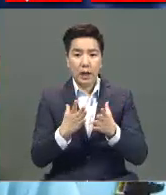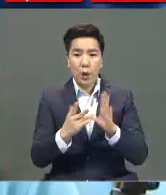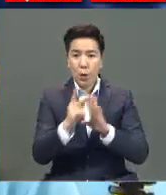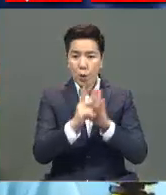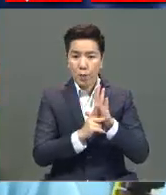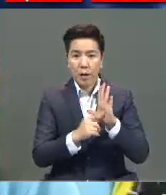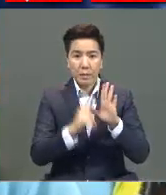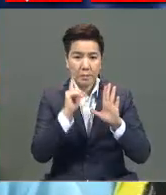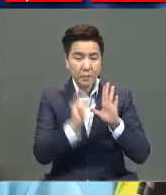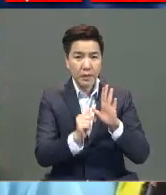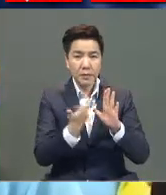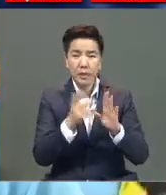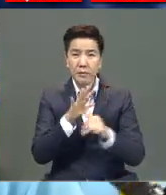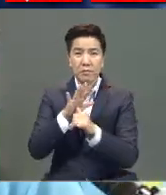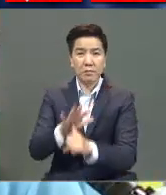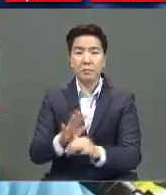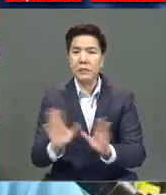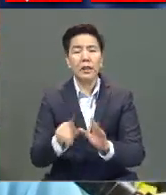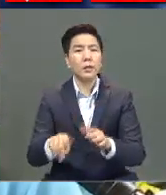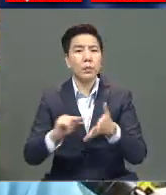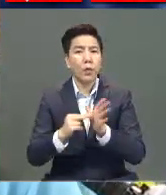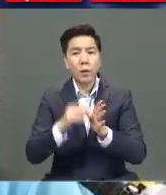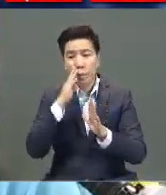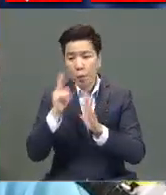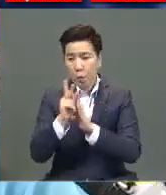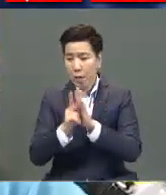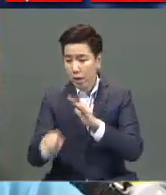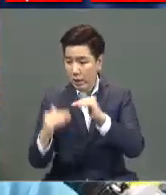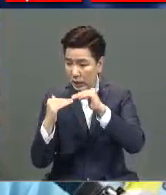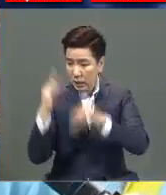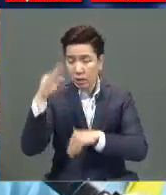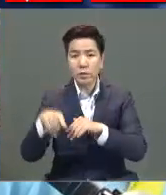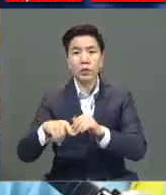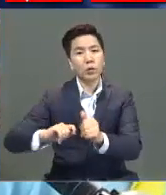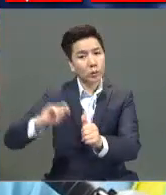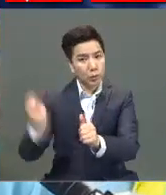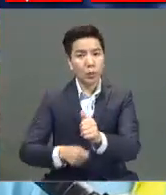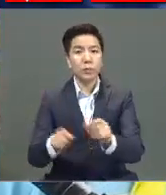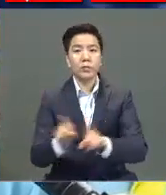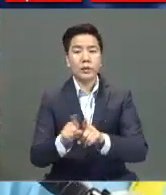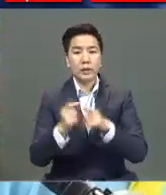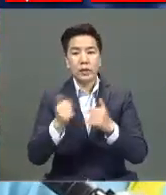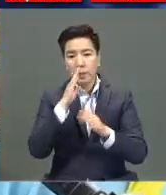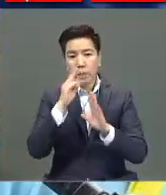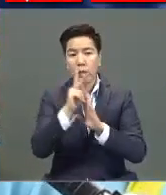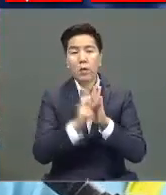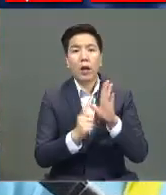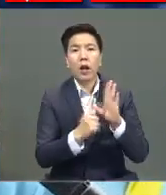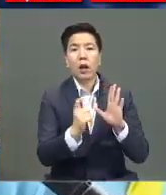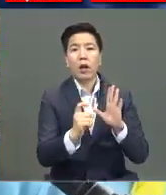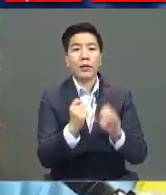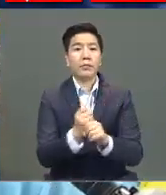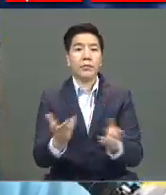มายไปกดทับไปอะไรไม่ใช่ก็ตัวเองถ้าละเมิดกฎหมายมันก็ต้องถูกลงโทษกันทุกคนนั่นแหละไม่งั้นกฎหมายมันก็เสียหายสิ